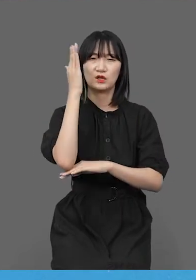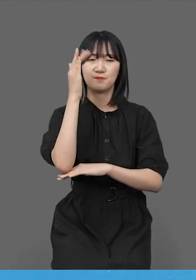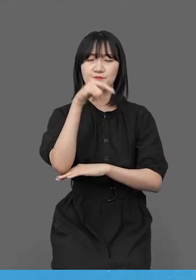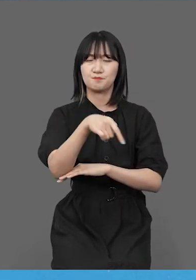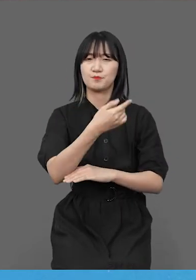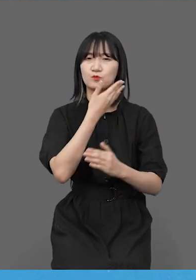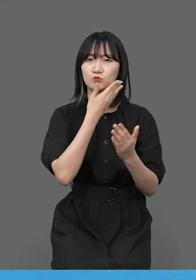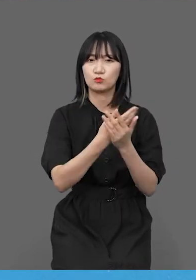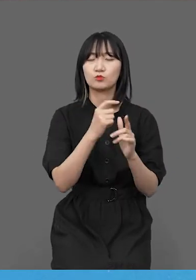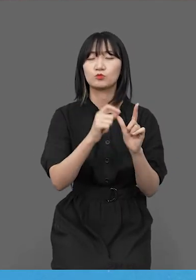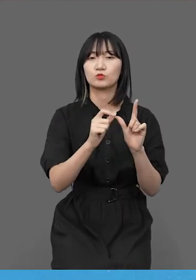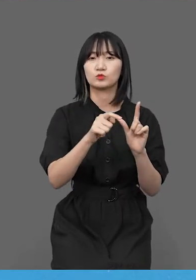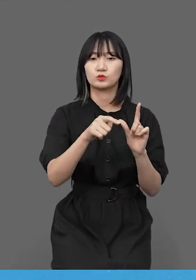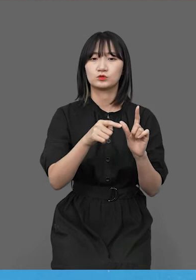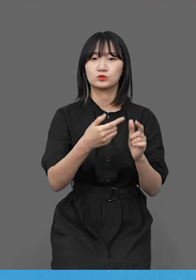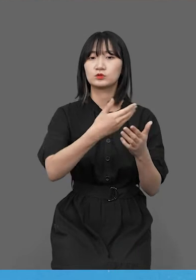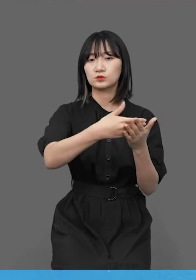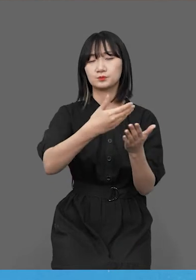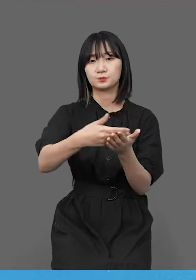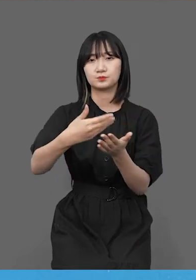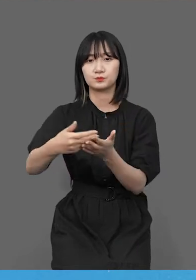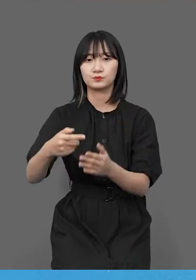몰라요. 바로 저 그림입니다.